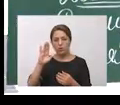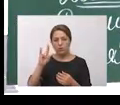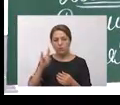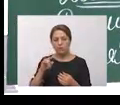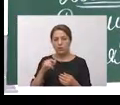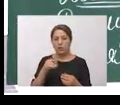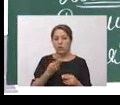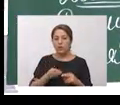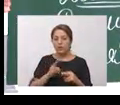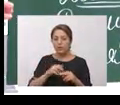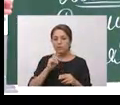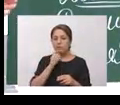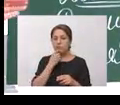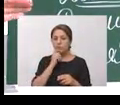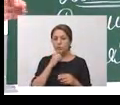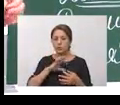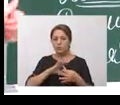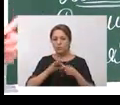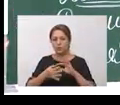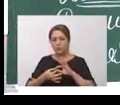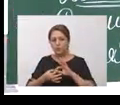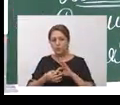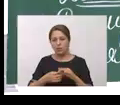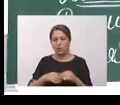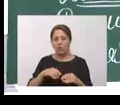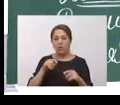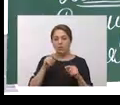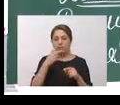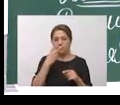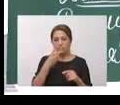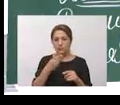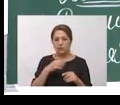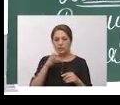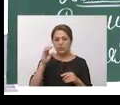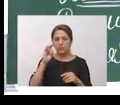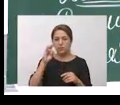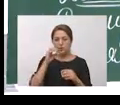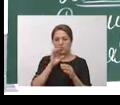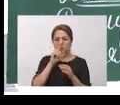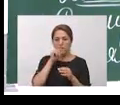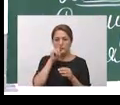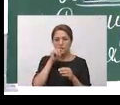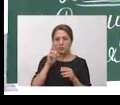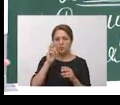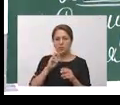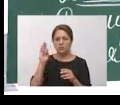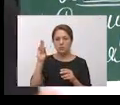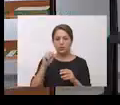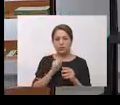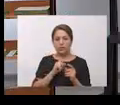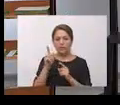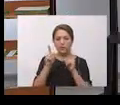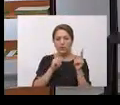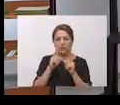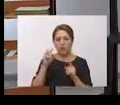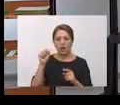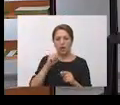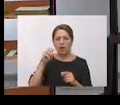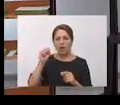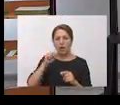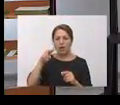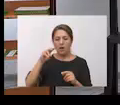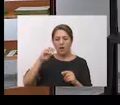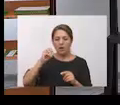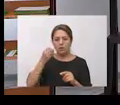пример. Снегирь сидел на ветке, а Алеша стоял перед ним. Разберем его